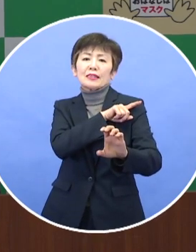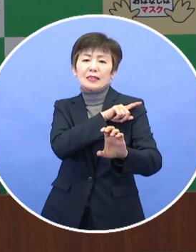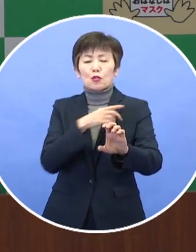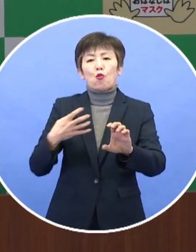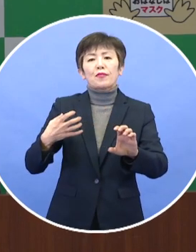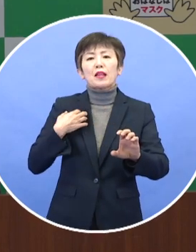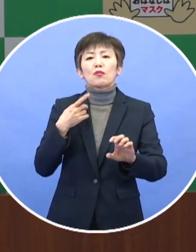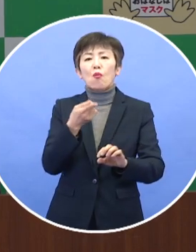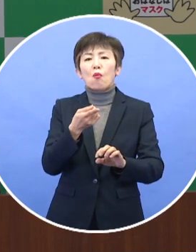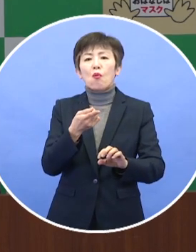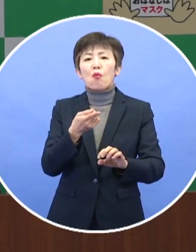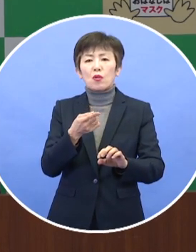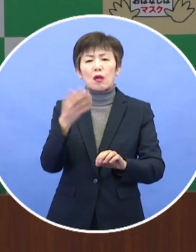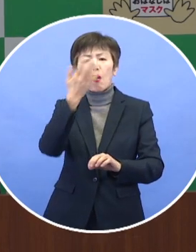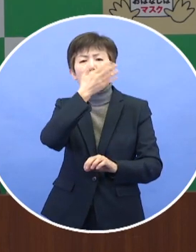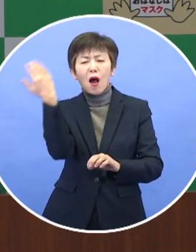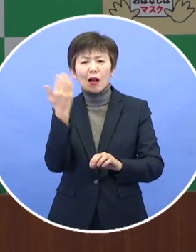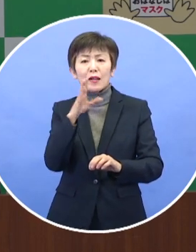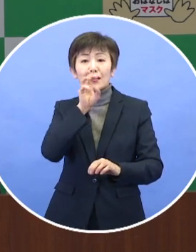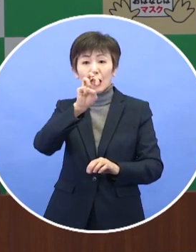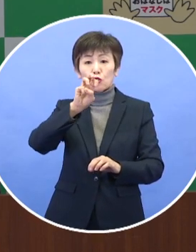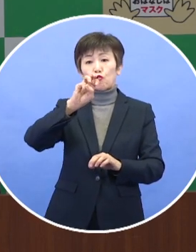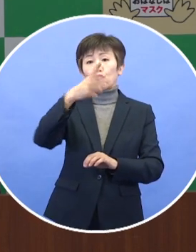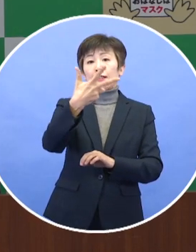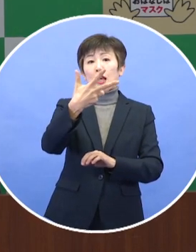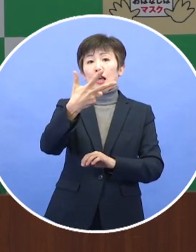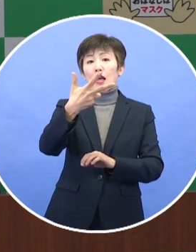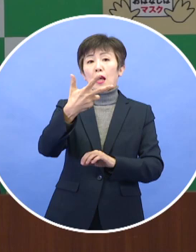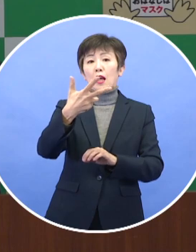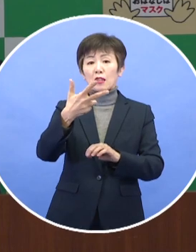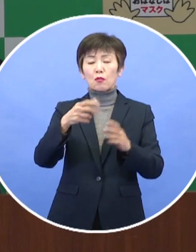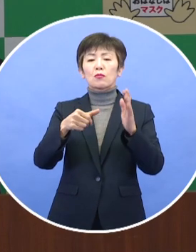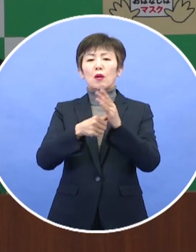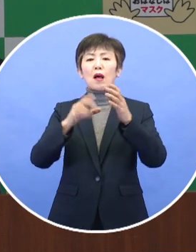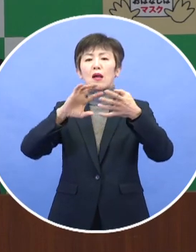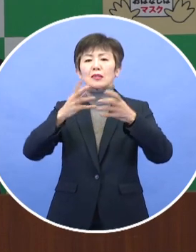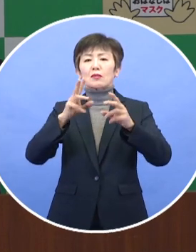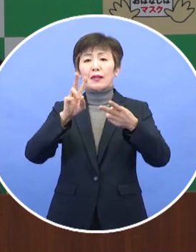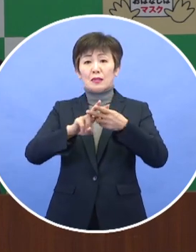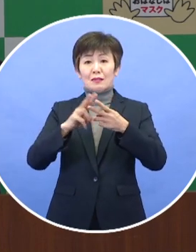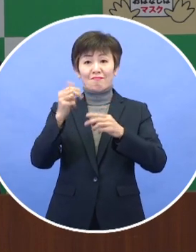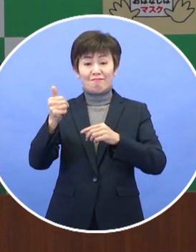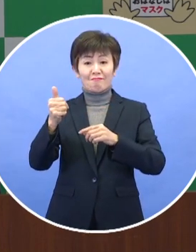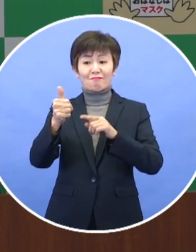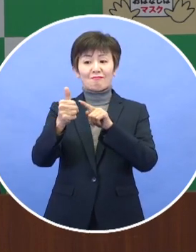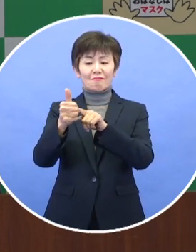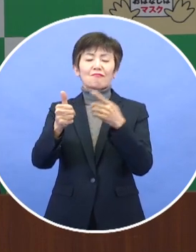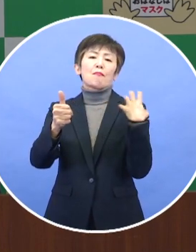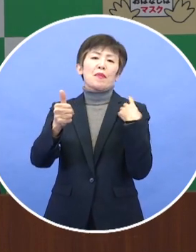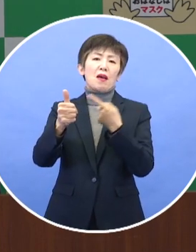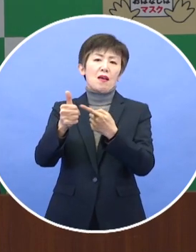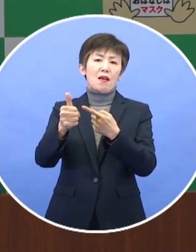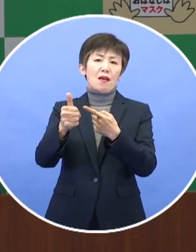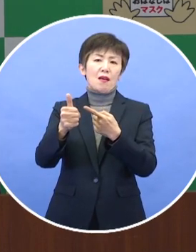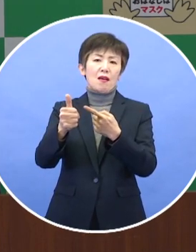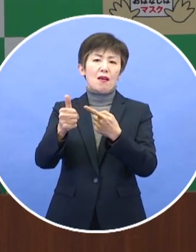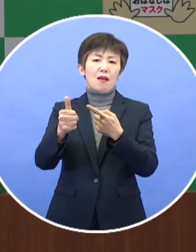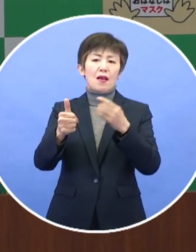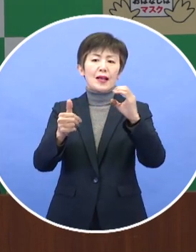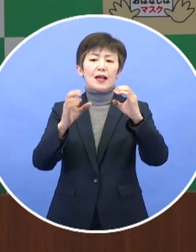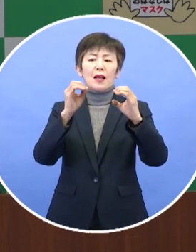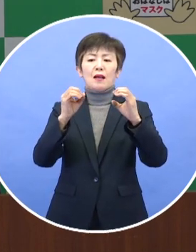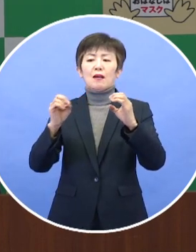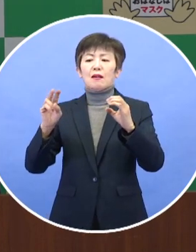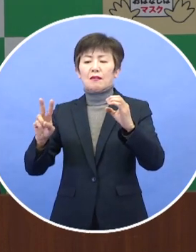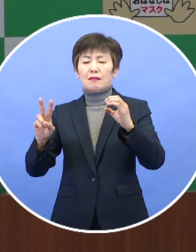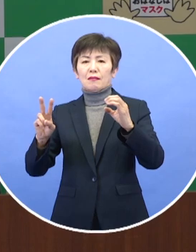者、彼やりたいということですので、ディレクターに当てさせていただきます。カーボンニュートラルディレクター